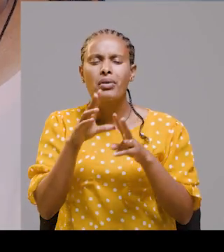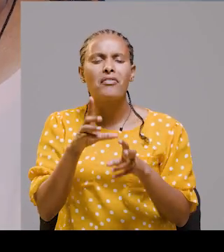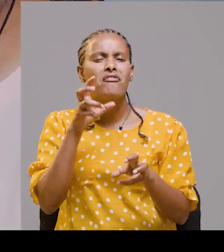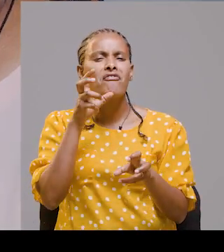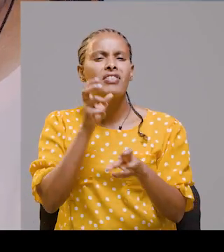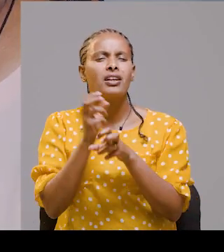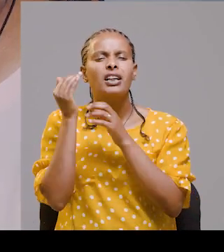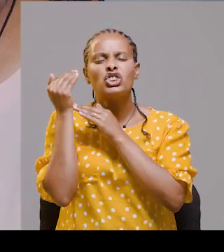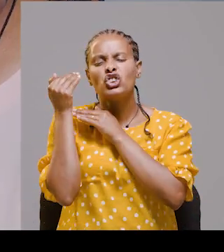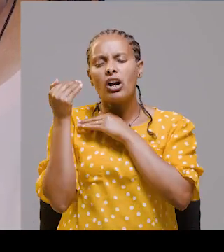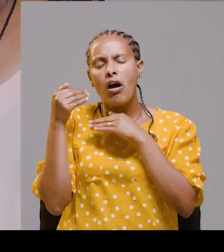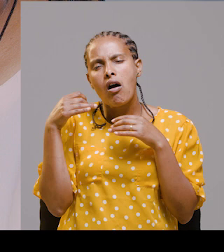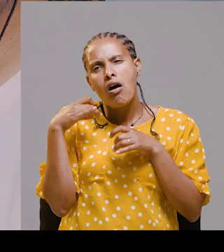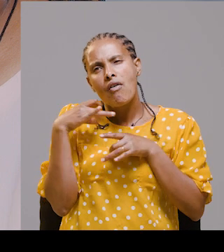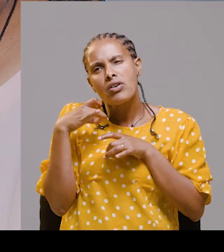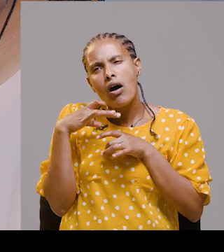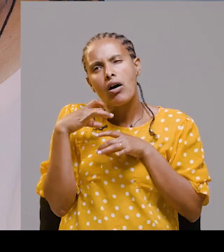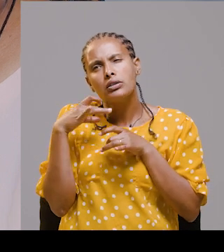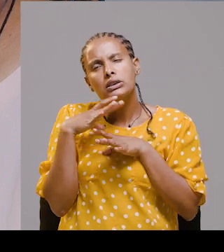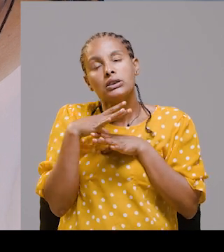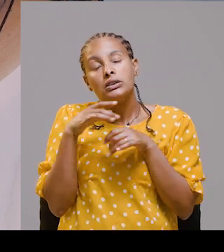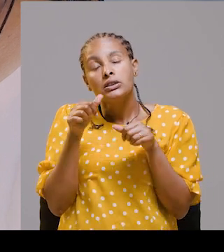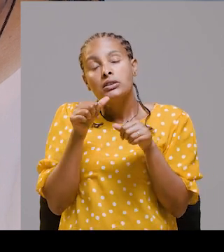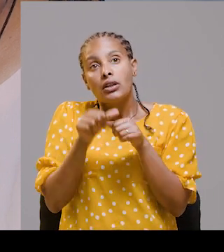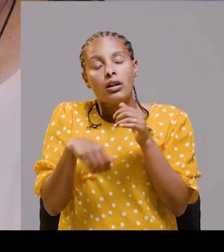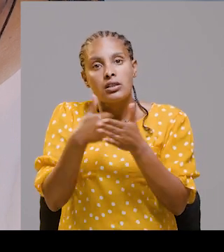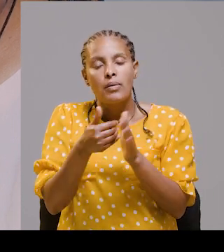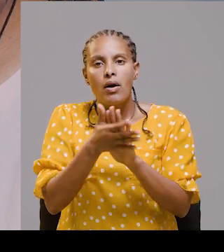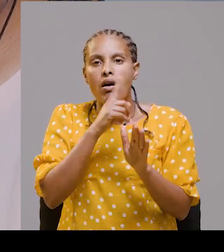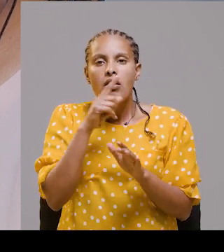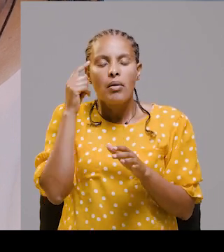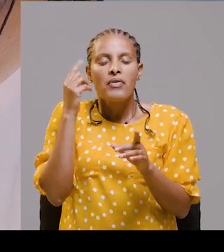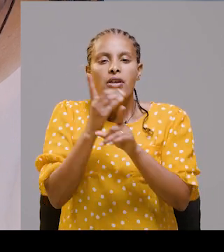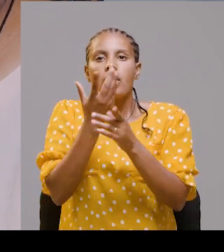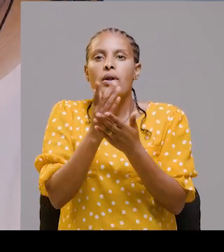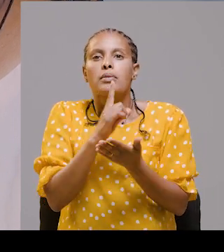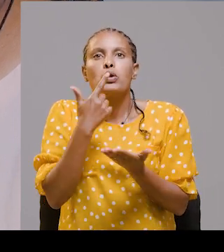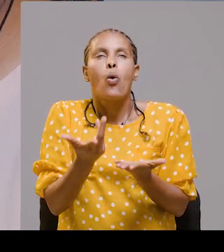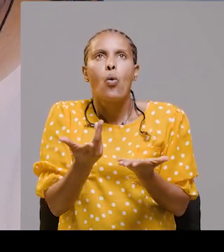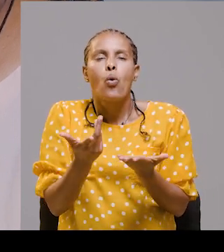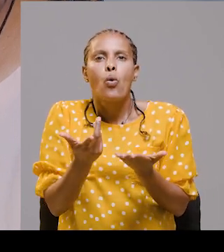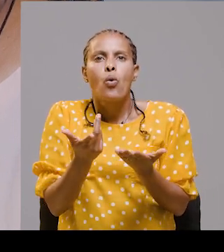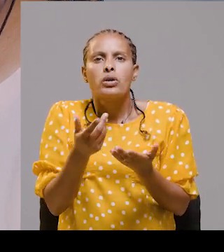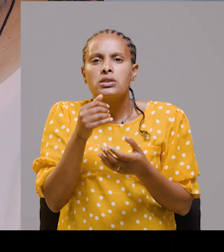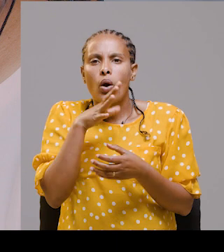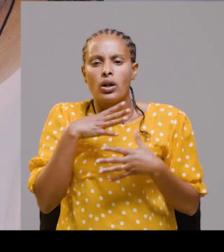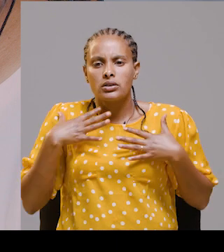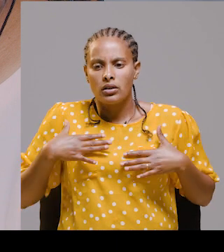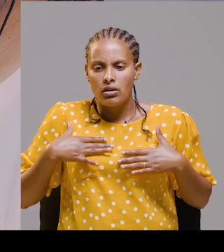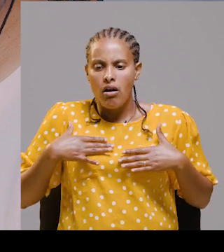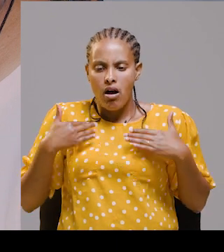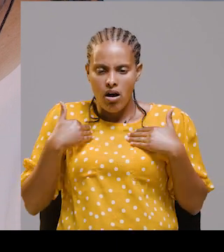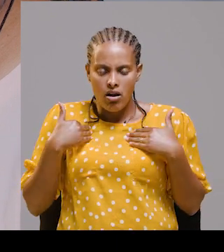ከፍተኛ ጫና፣ ፍርሃት እና ጥቃት እየደረሰብን ባለ ሰዓት አንደኛው የሚፈጠረው ነገር ምንድን ነው? ሰውነታችን እዚህ ጋር